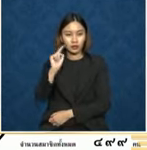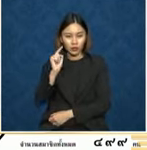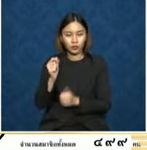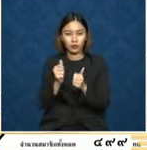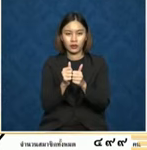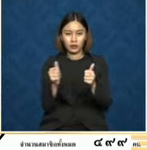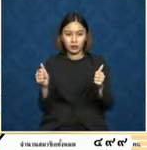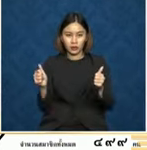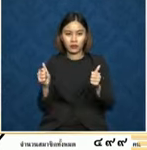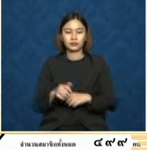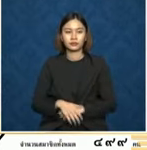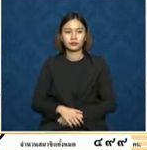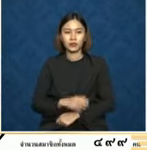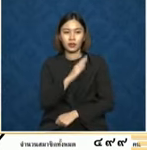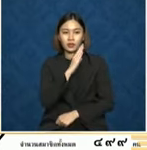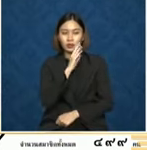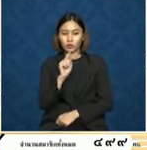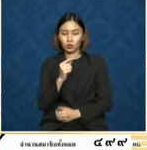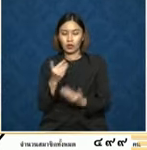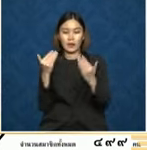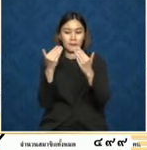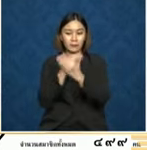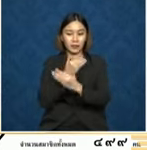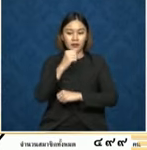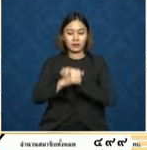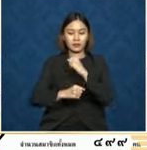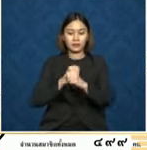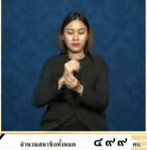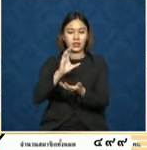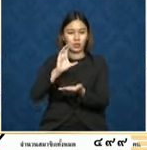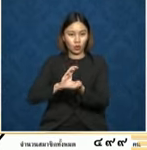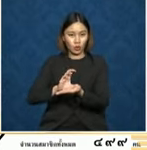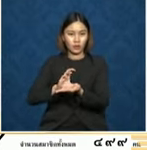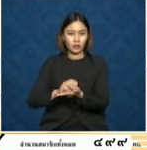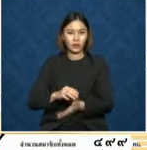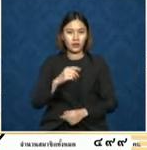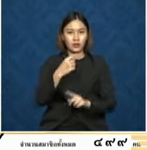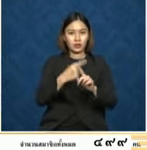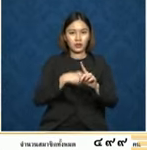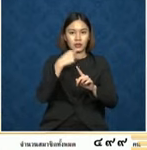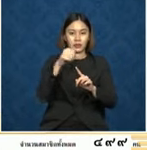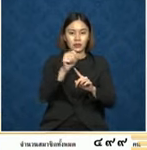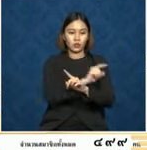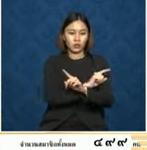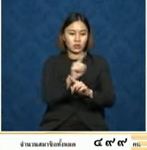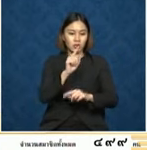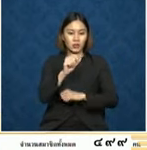ที่ดีถ้าเราจะเปลี่ยนแปลงปีงบประมาณจาก1ตุลาคม